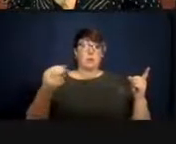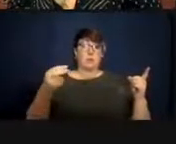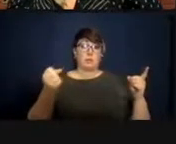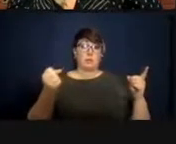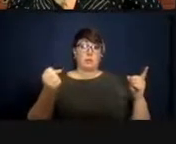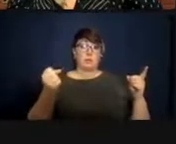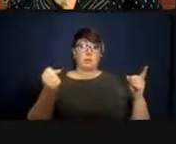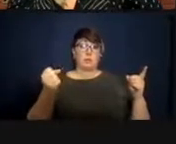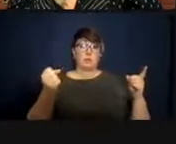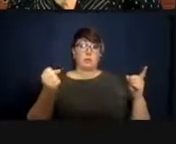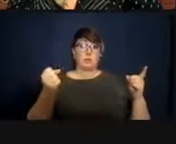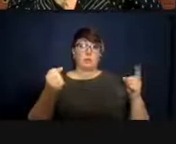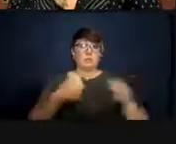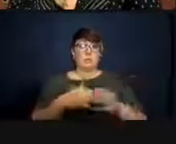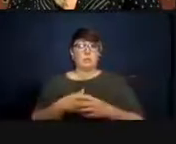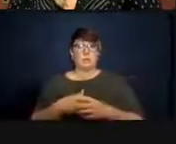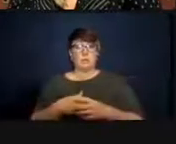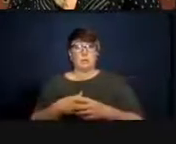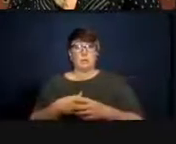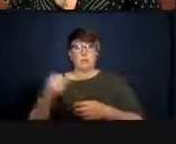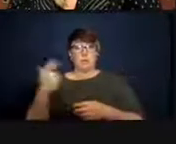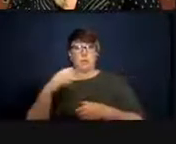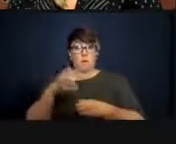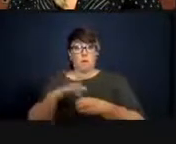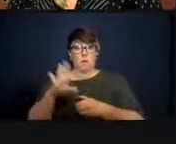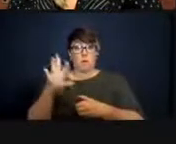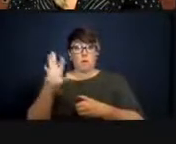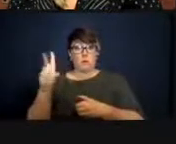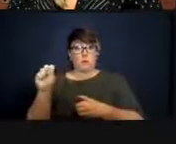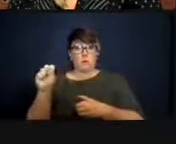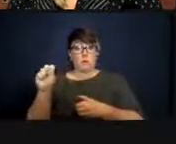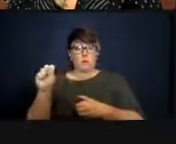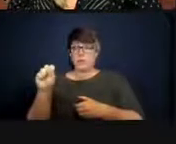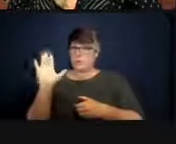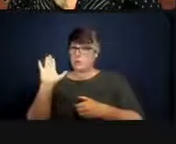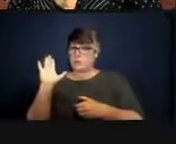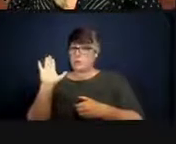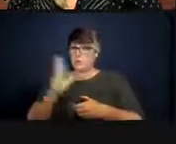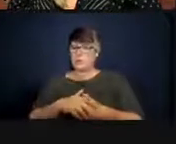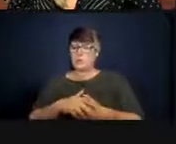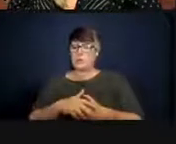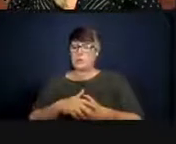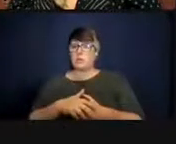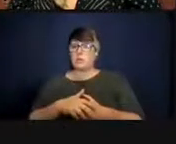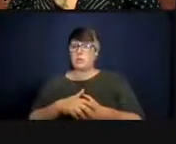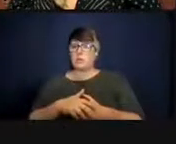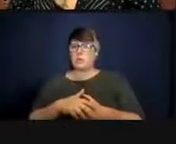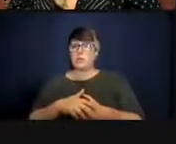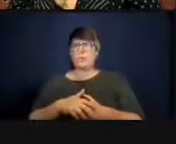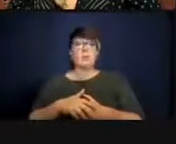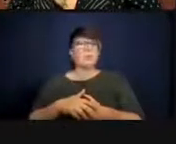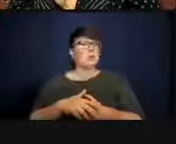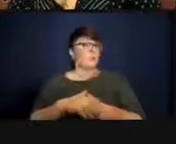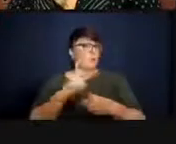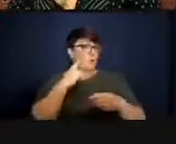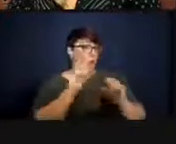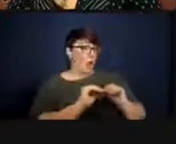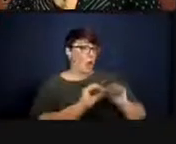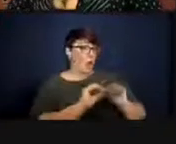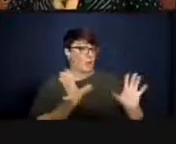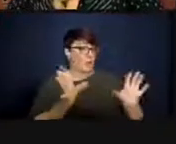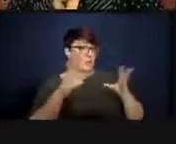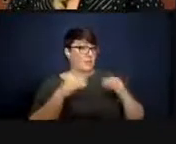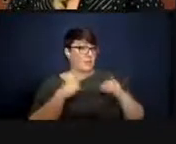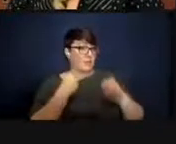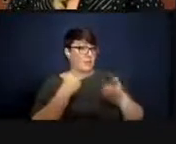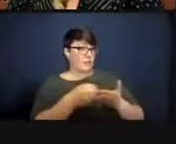amekubali na Dr. Chris na wote ambao wanakubaliana nao, tafadhali inua mikono.